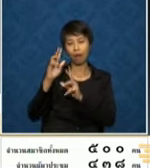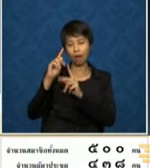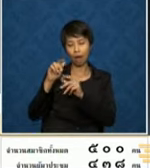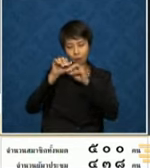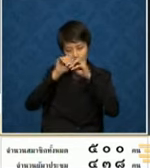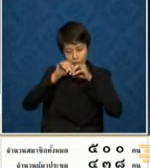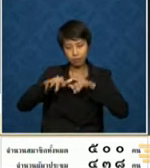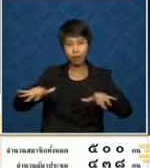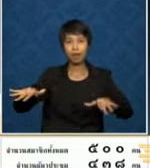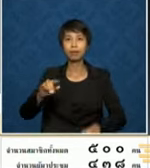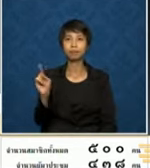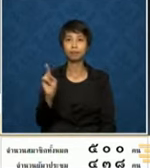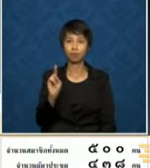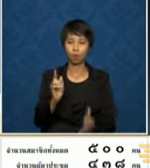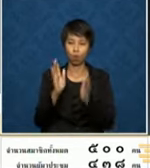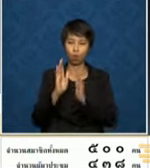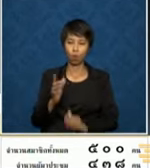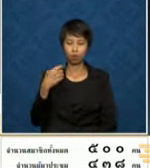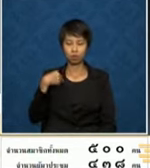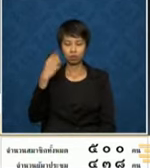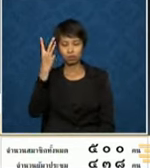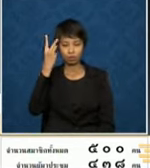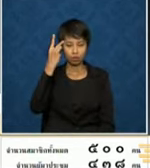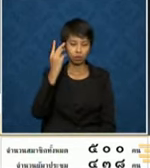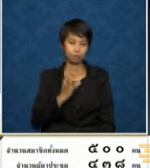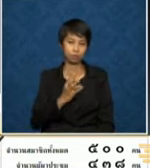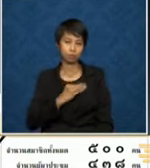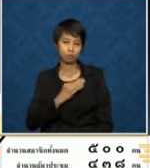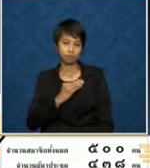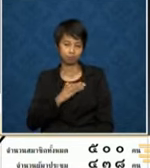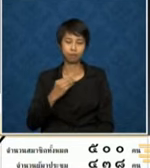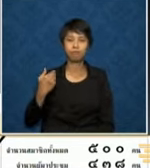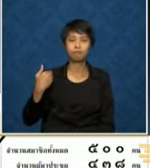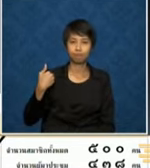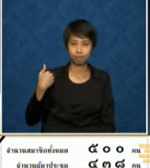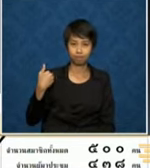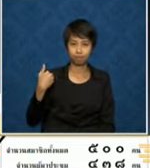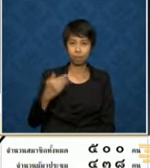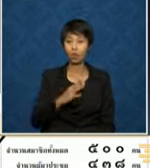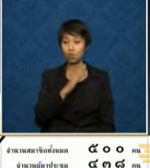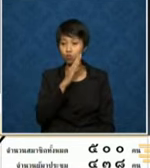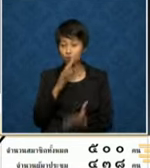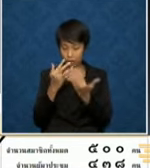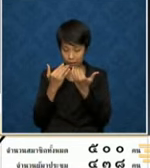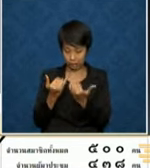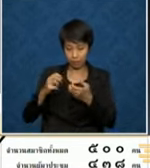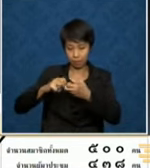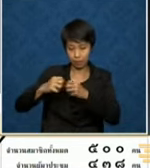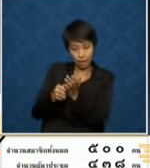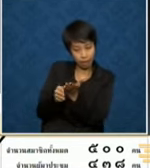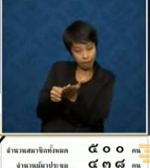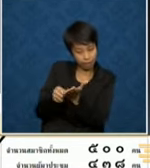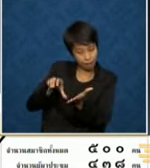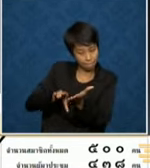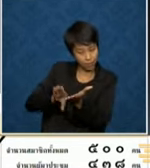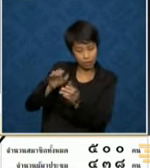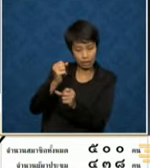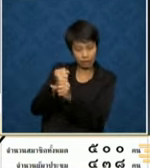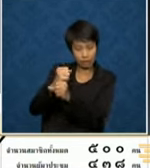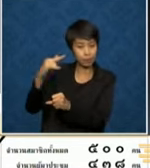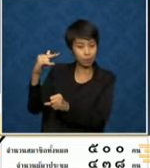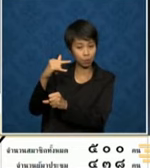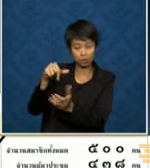งกว้างออกไปสร้างความวิตกกังวลให้กับผู้ใช้บริการทั่วโลกครับและหากยังไม่ได้รับการแก้ไขจากผู้ผลิตที่ชัดเจน